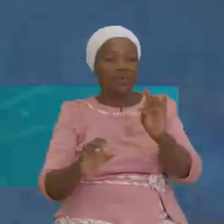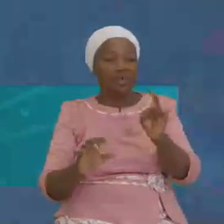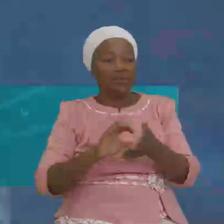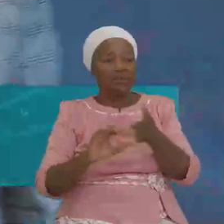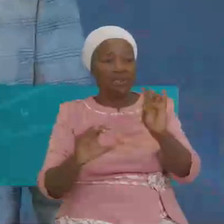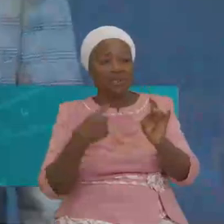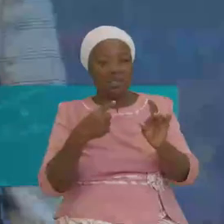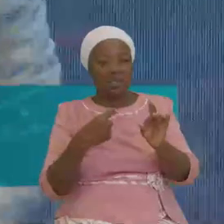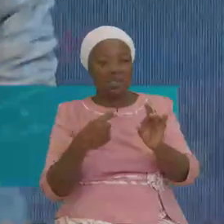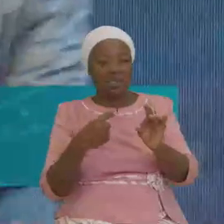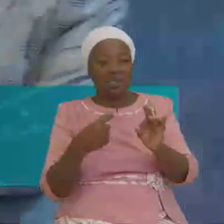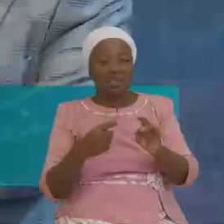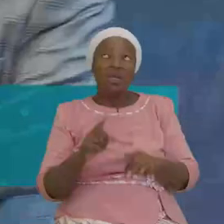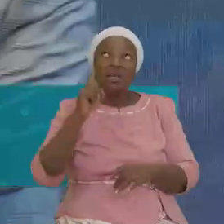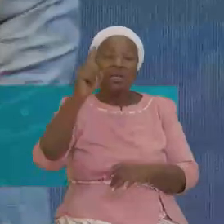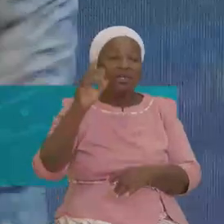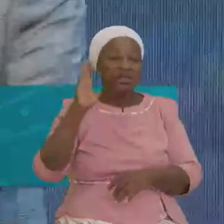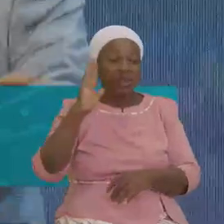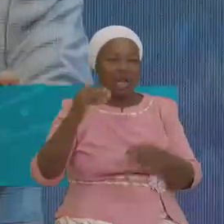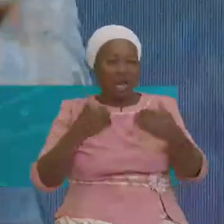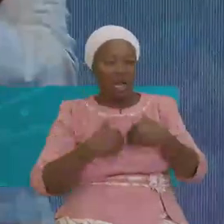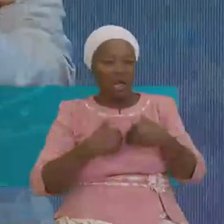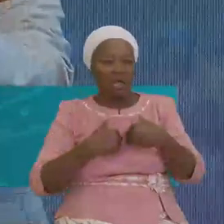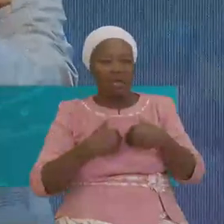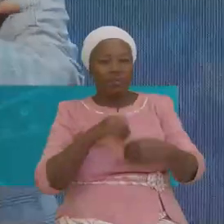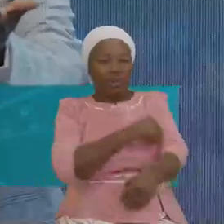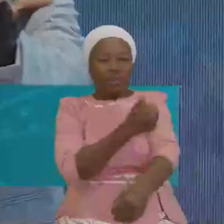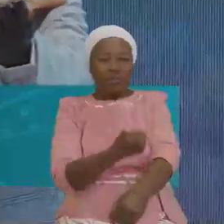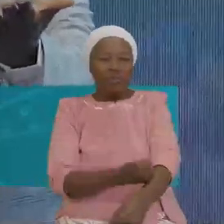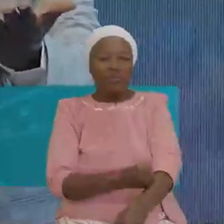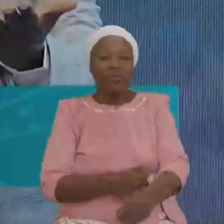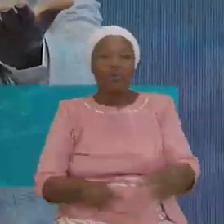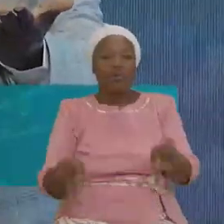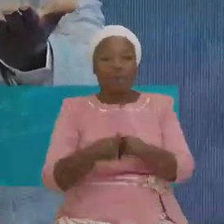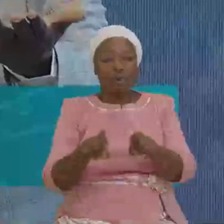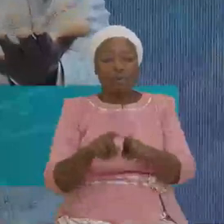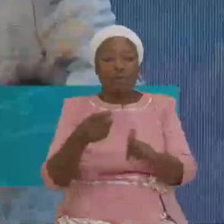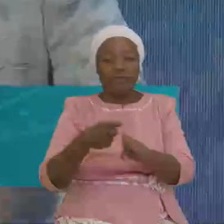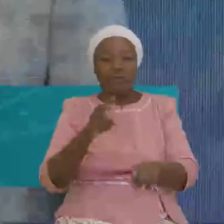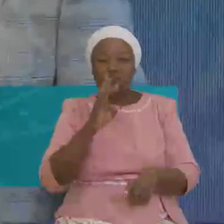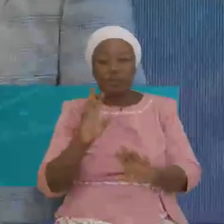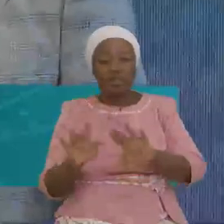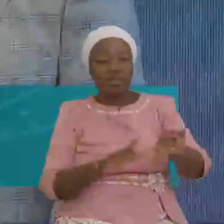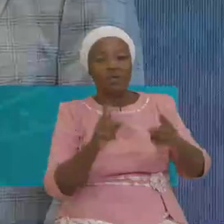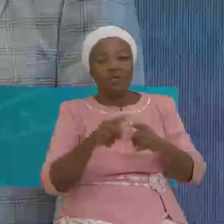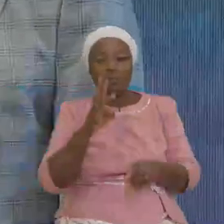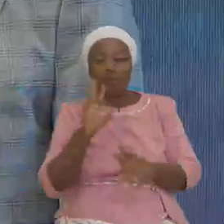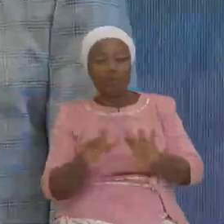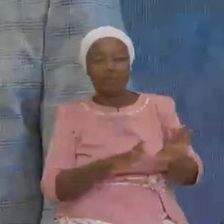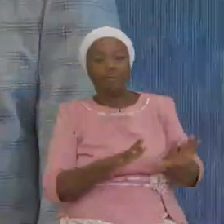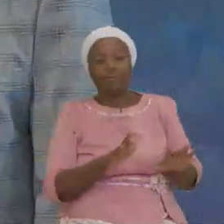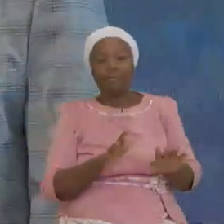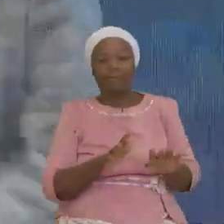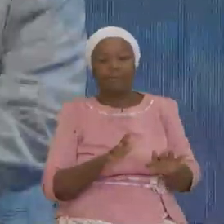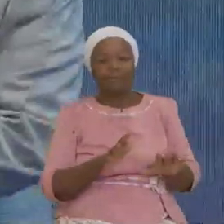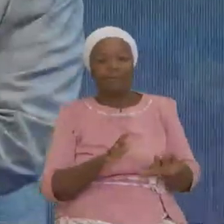Et il nous dit au verset 8. 8 dit, il dominera d'une